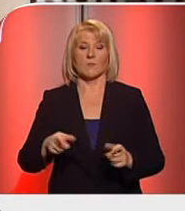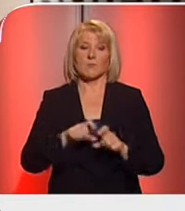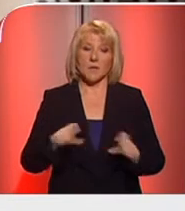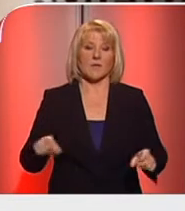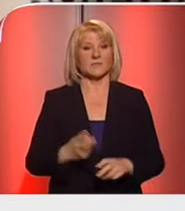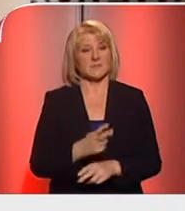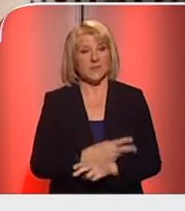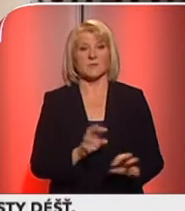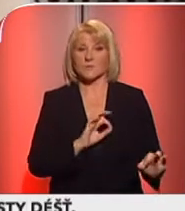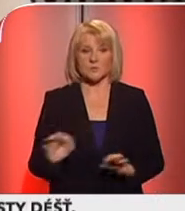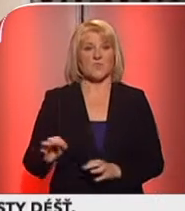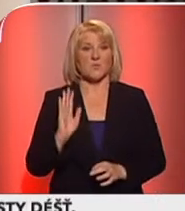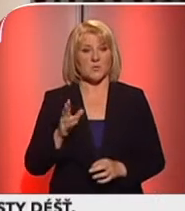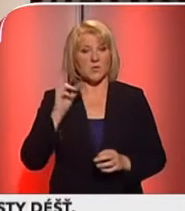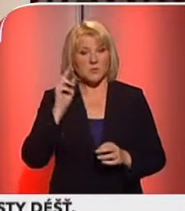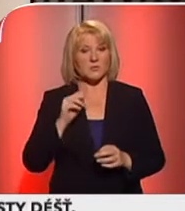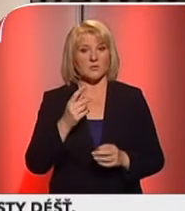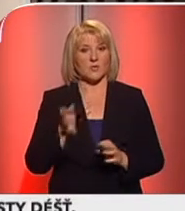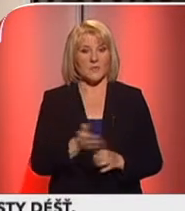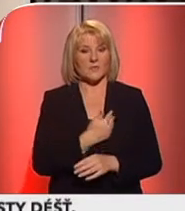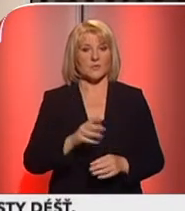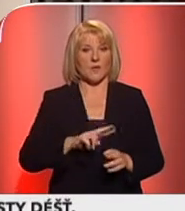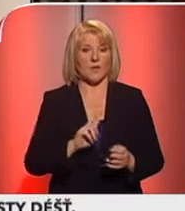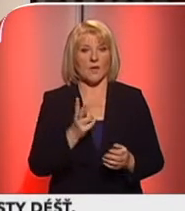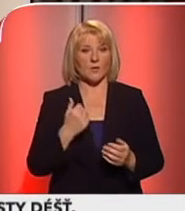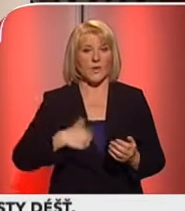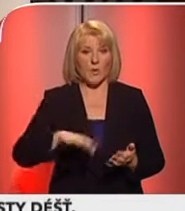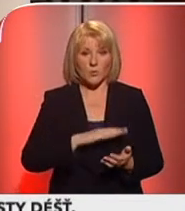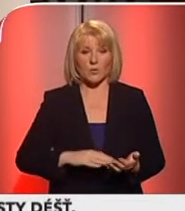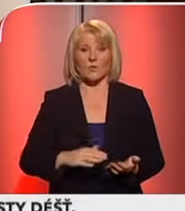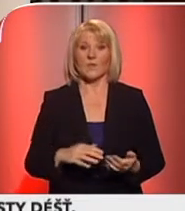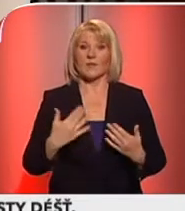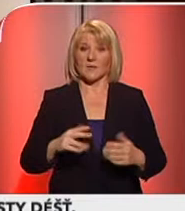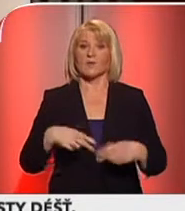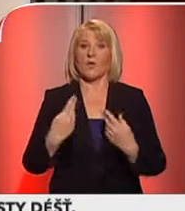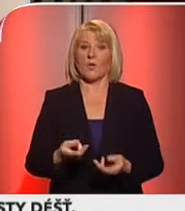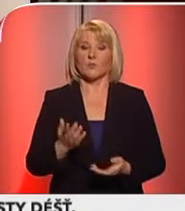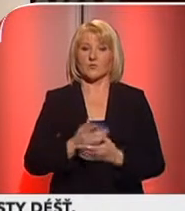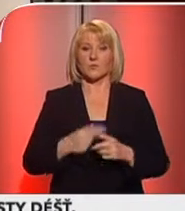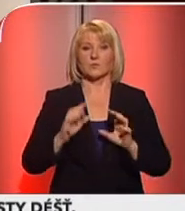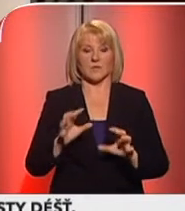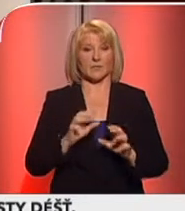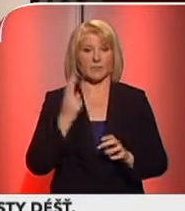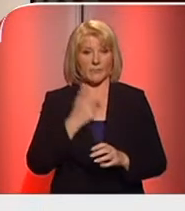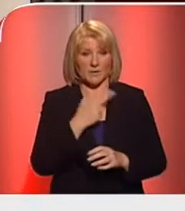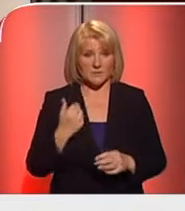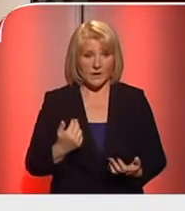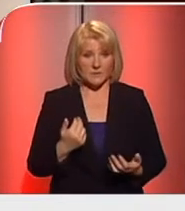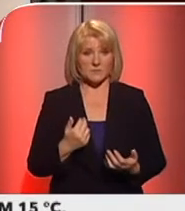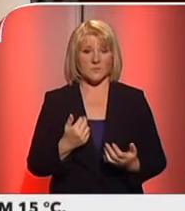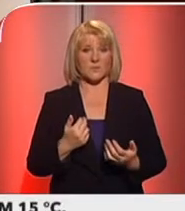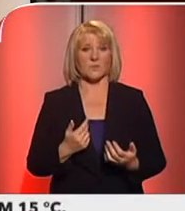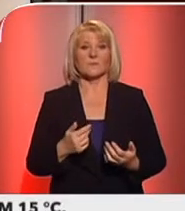státy připravují na odchod Řecka z eurozóny, kdy už se straší spíš teď španělskou otázkou víc než tou